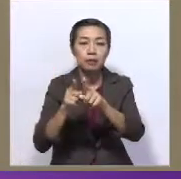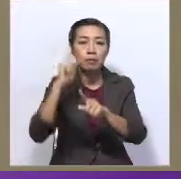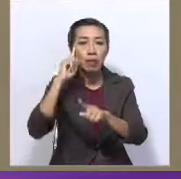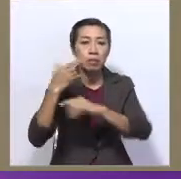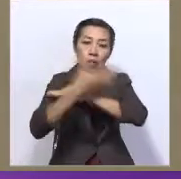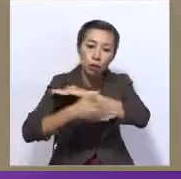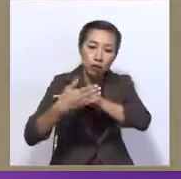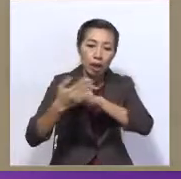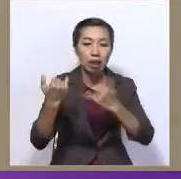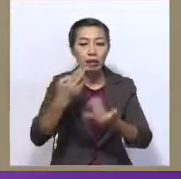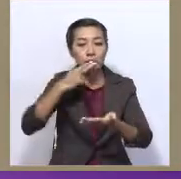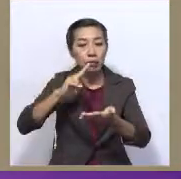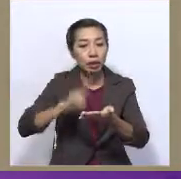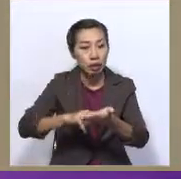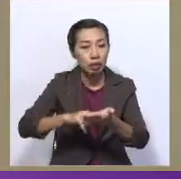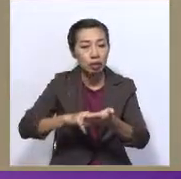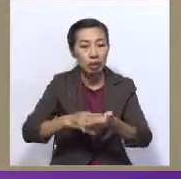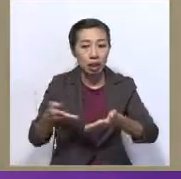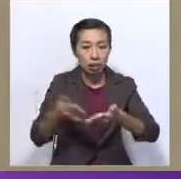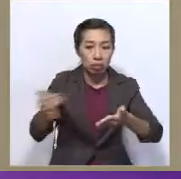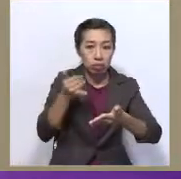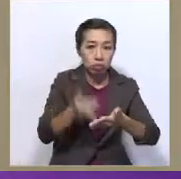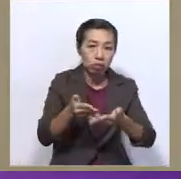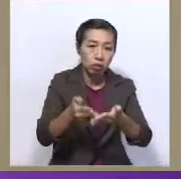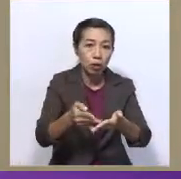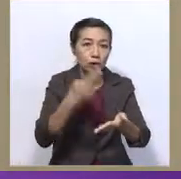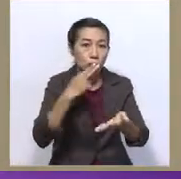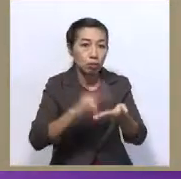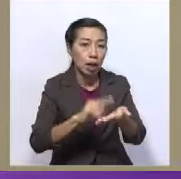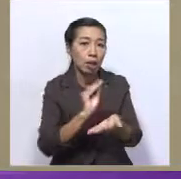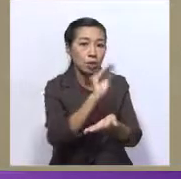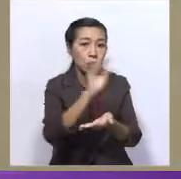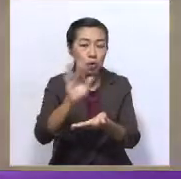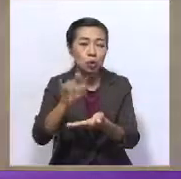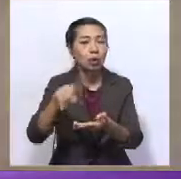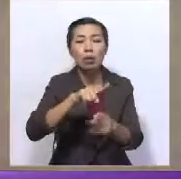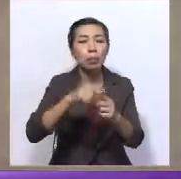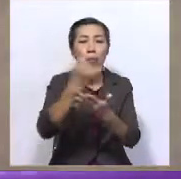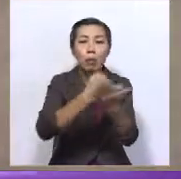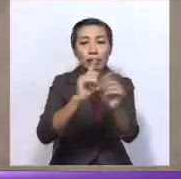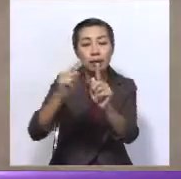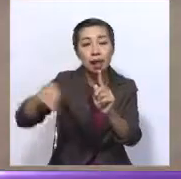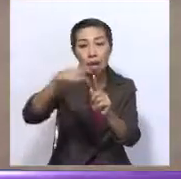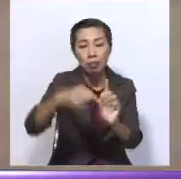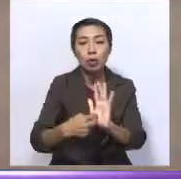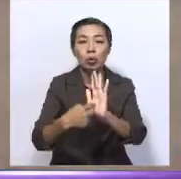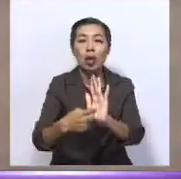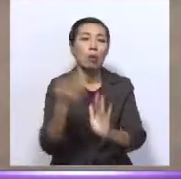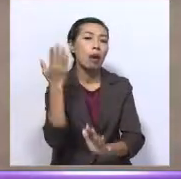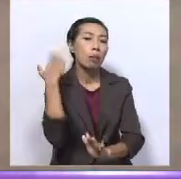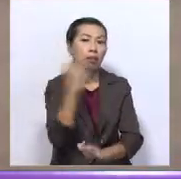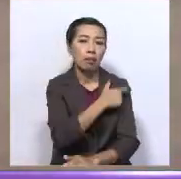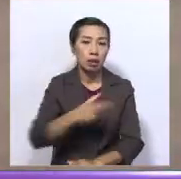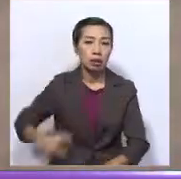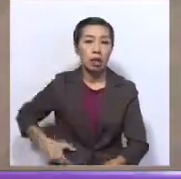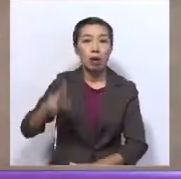ไปรษณีย์พายเรือไปส่งไปรษณีย์ซึ่งเป็นการสะท้อนให้เห็นถึงวิถีชีวิตของคนไทยในสมัยนั้น